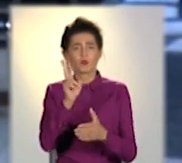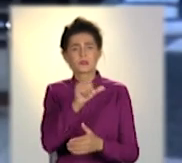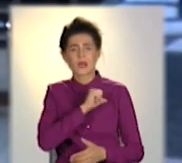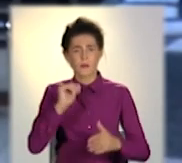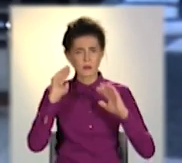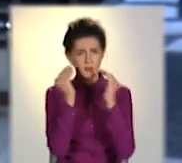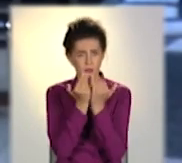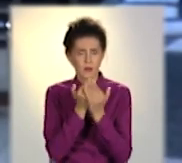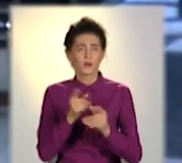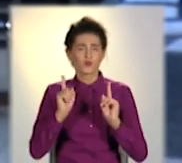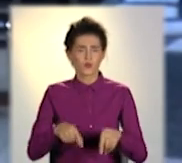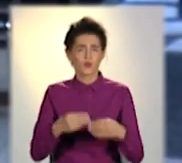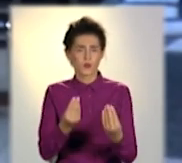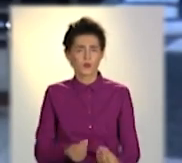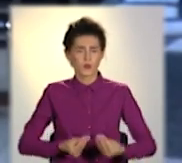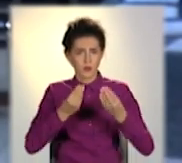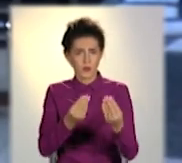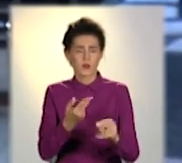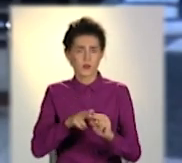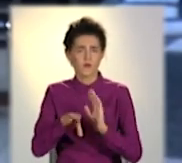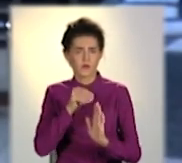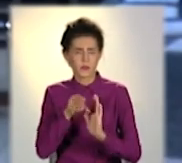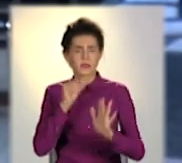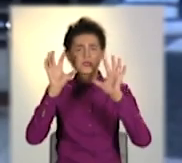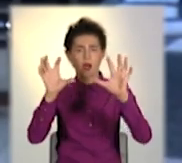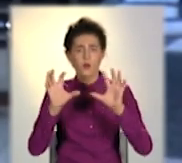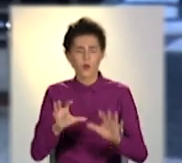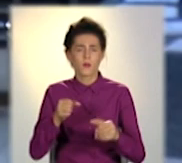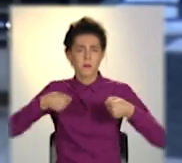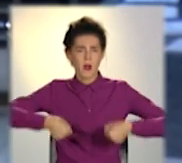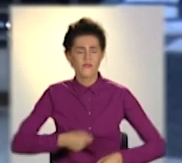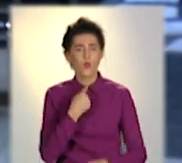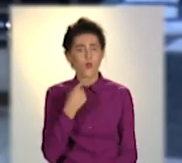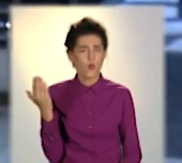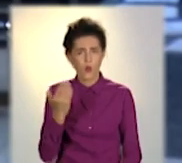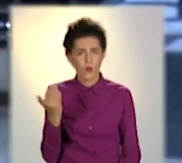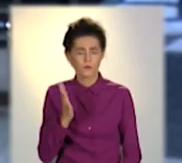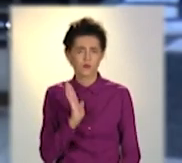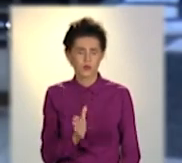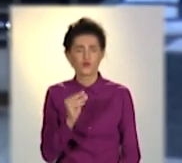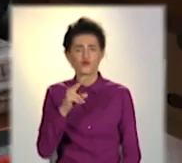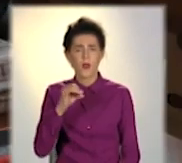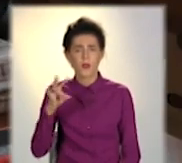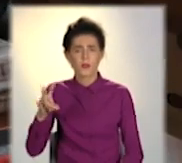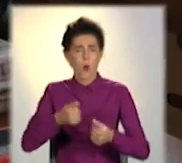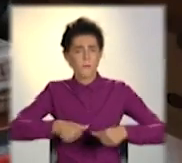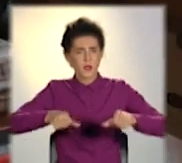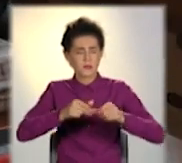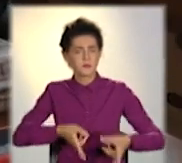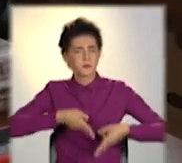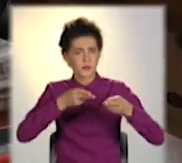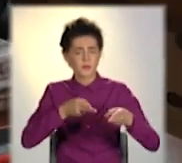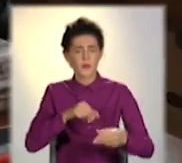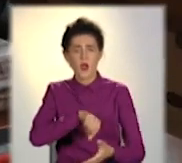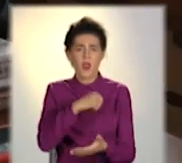самоізоляції, їм теж має бути в Конституції предусмотрено право голосу, тому будуть виїжджати члени комісії. За словами